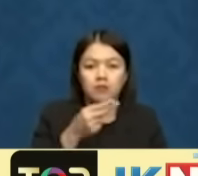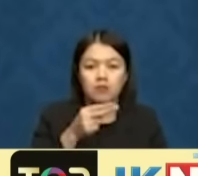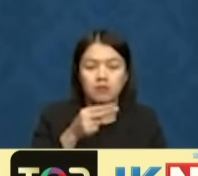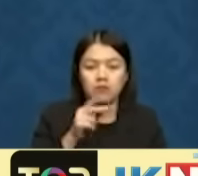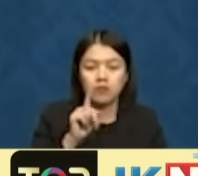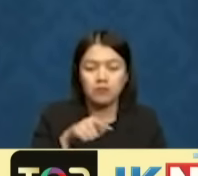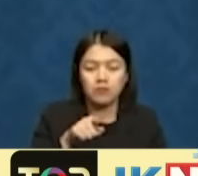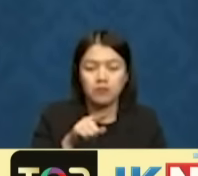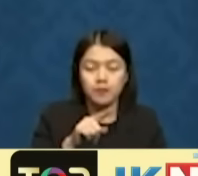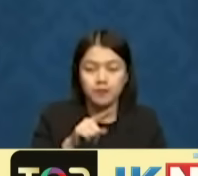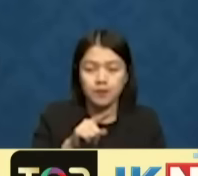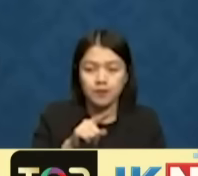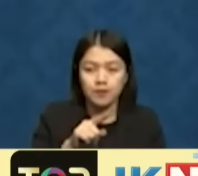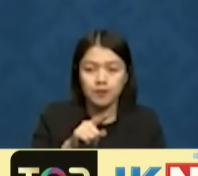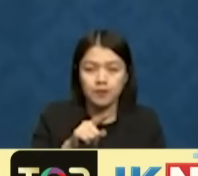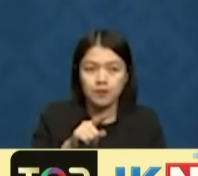11,000